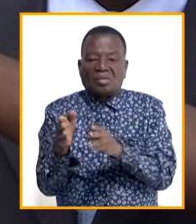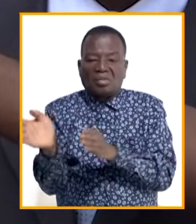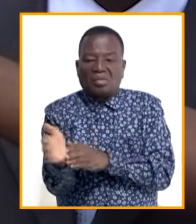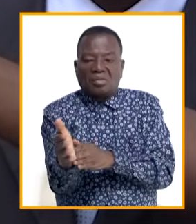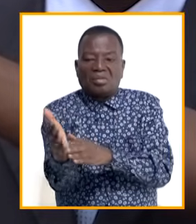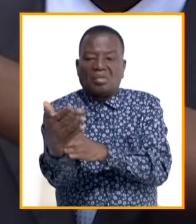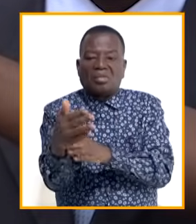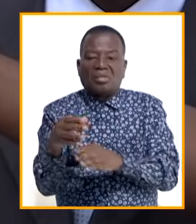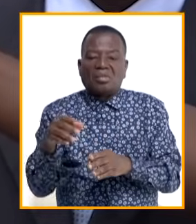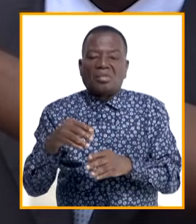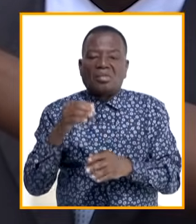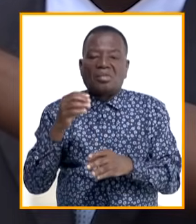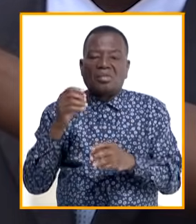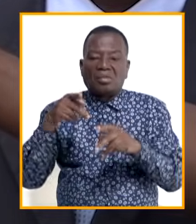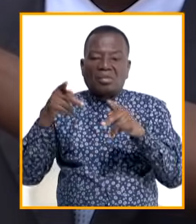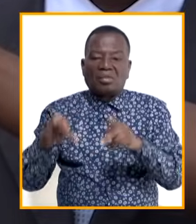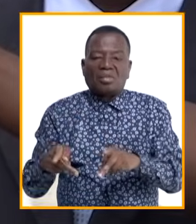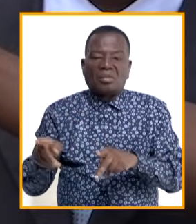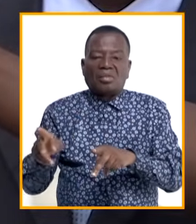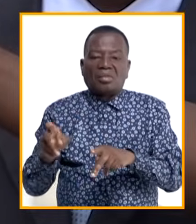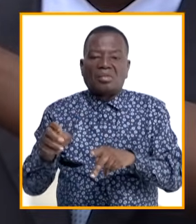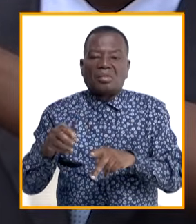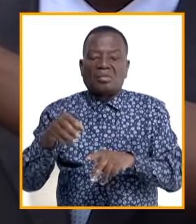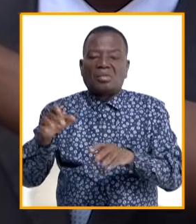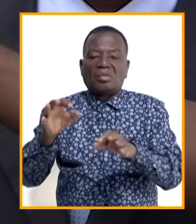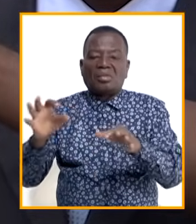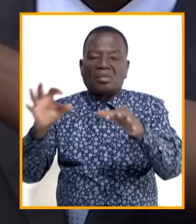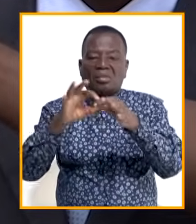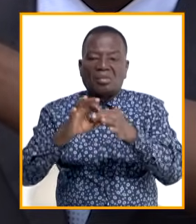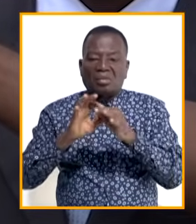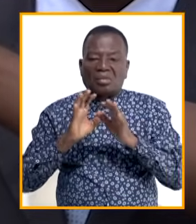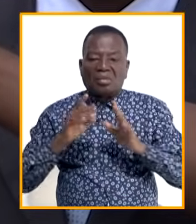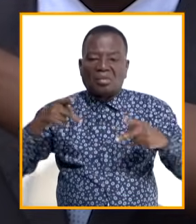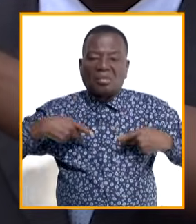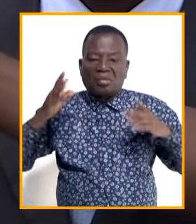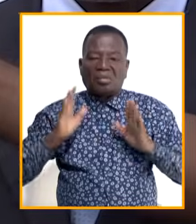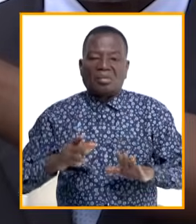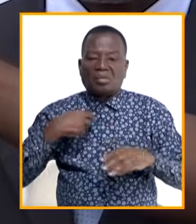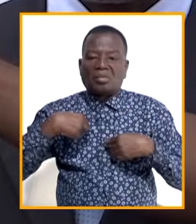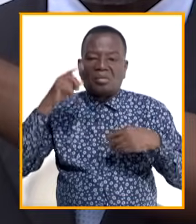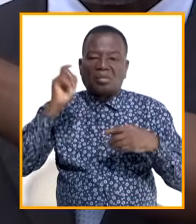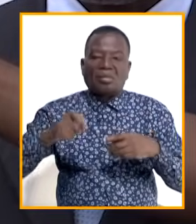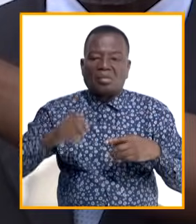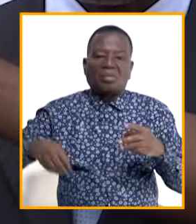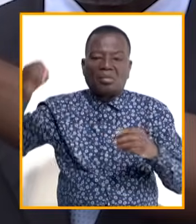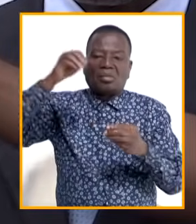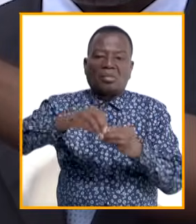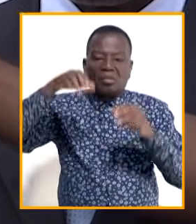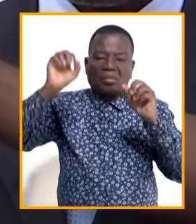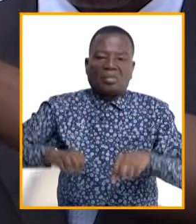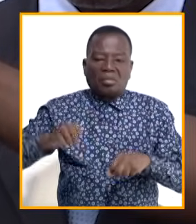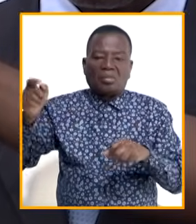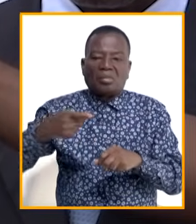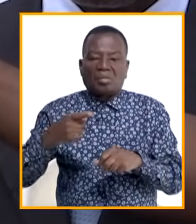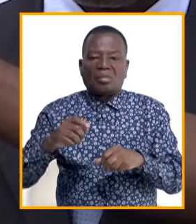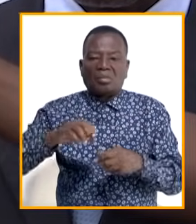écloseries. Donc ce personnel, les propriétaires, les techniciens qui y travaillent ont besoin de renforcer leur capacité